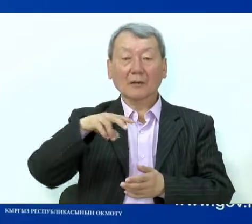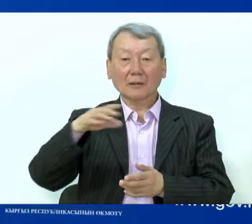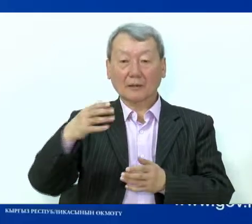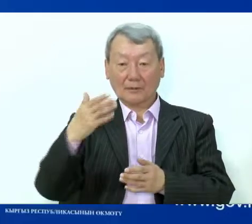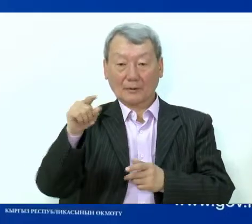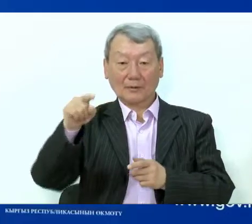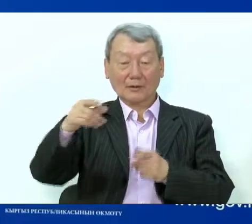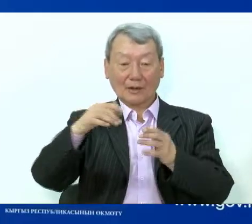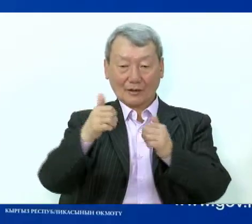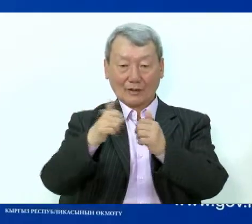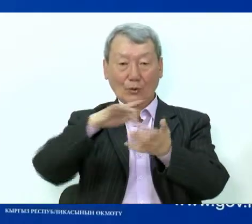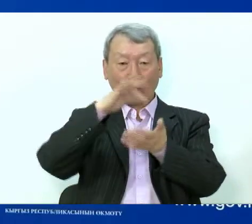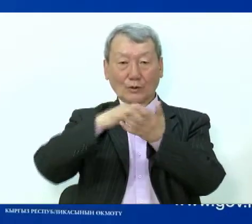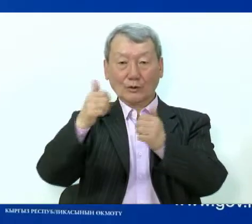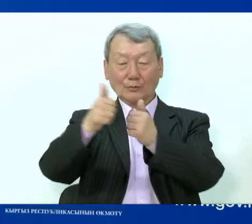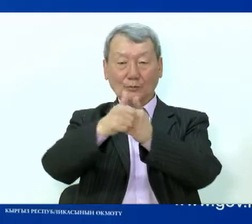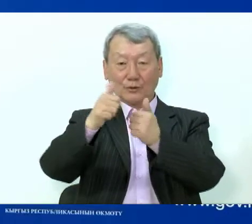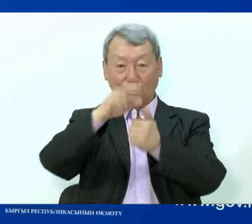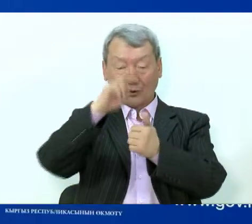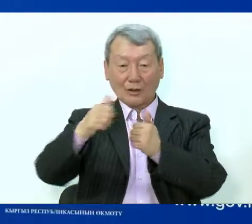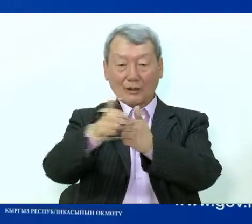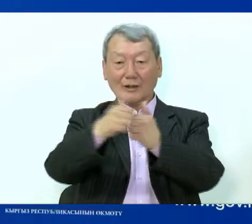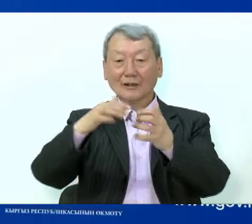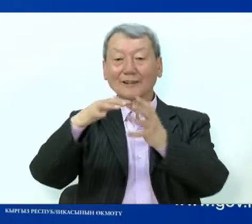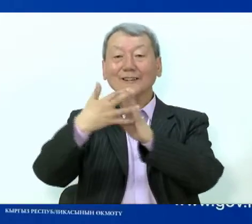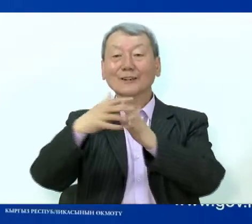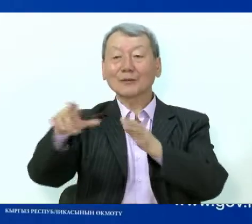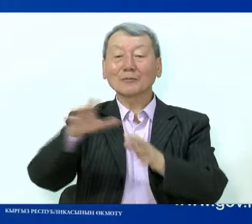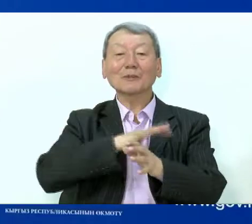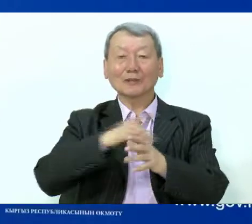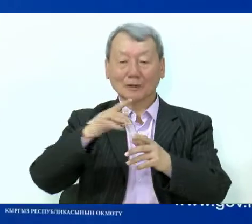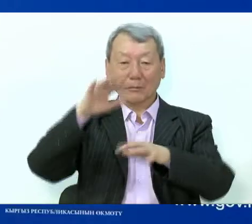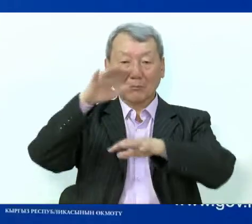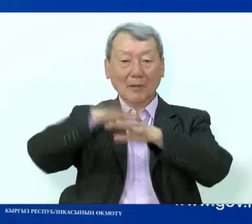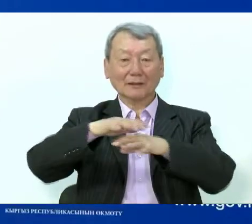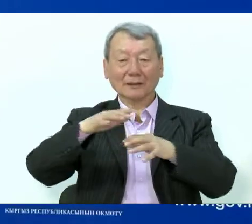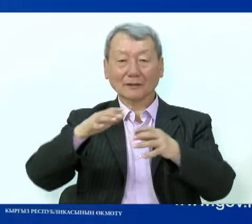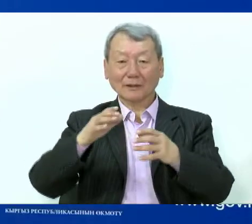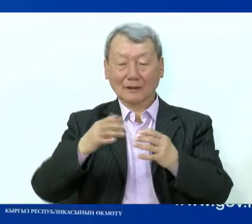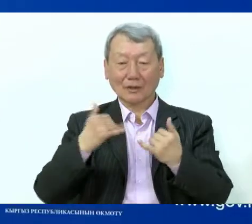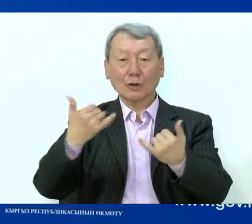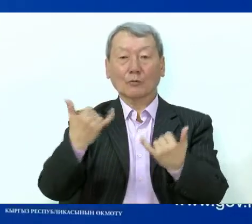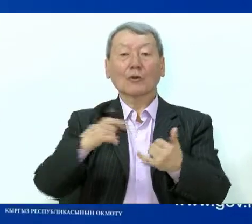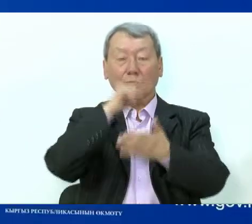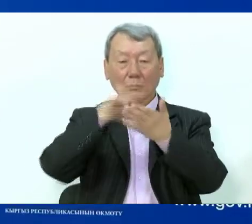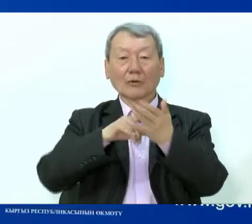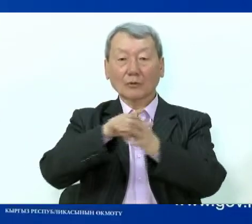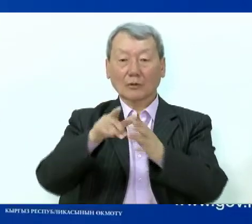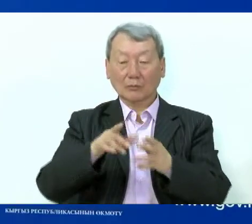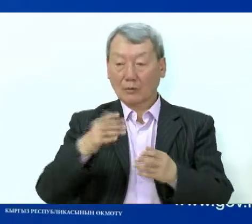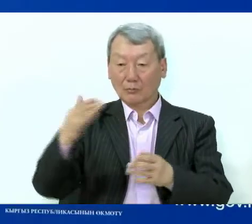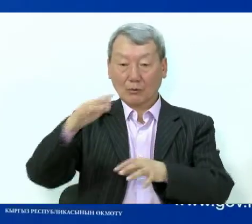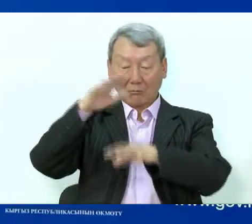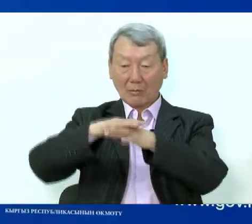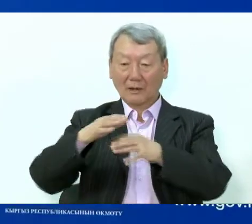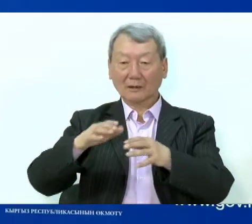ряда пригородных сел нуждались в банковских услугах. Мы эту проблему решили путем выездных